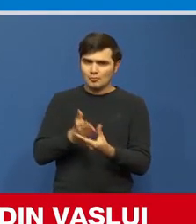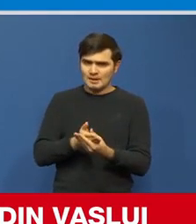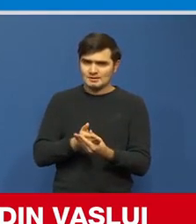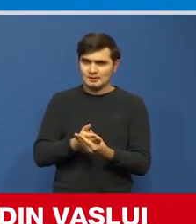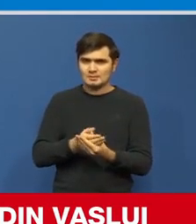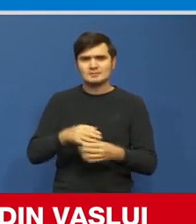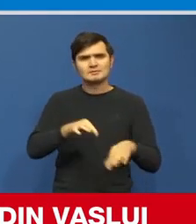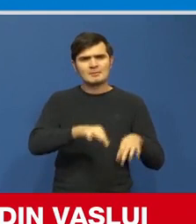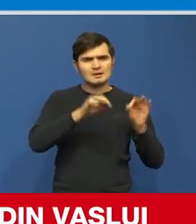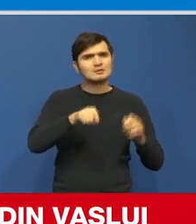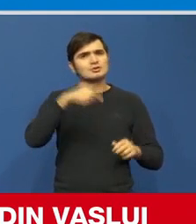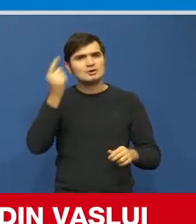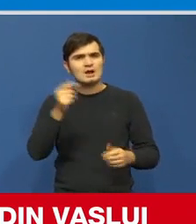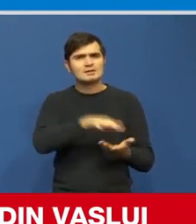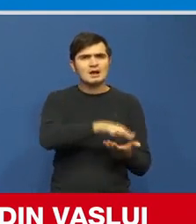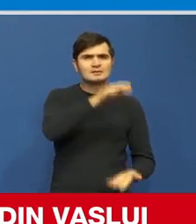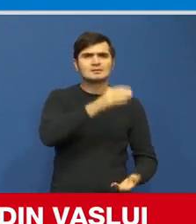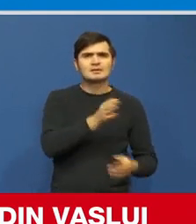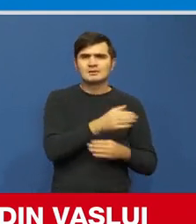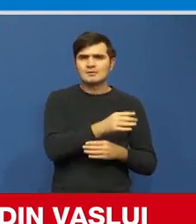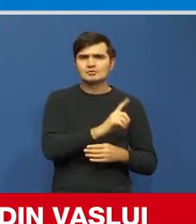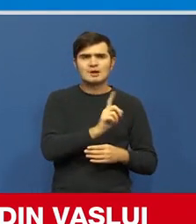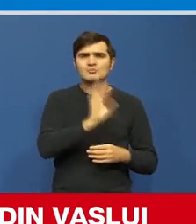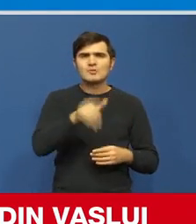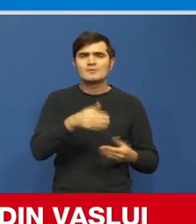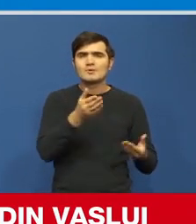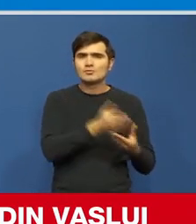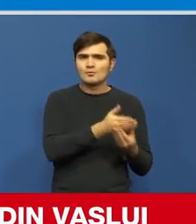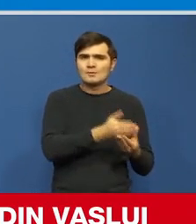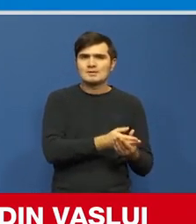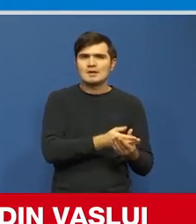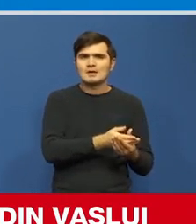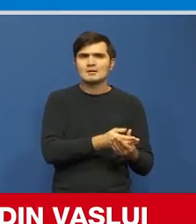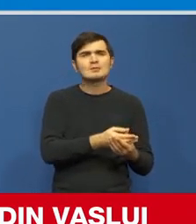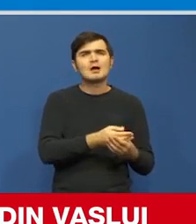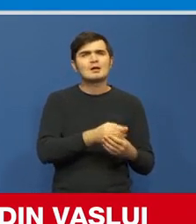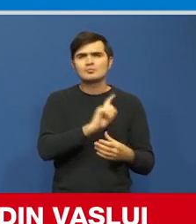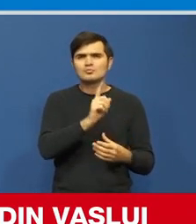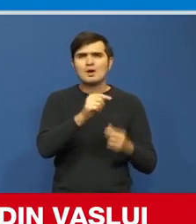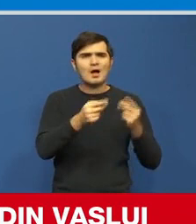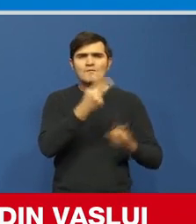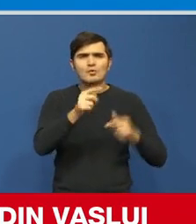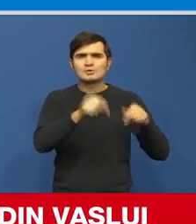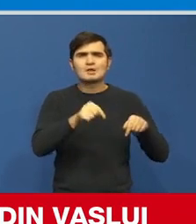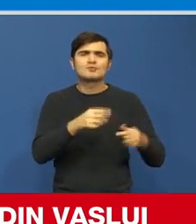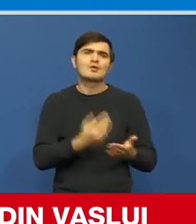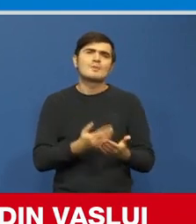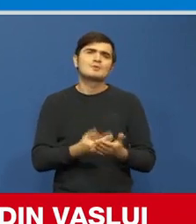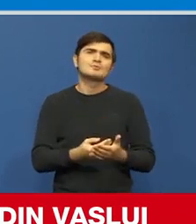cantități nefolosite care nu aveau astfel de acte de proveniență, însă ele nu au fost folosite pentru pregătirea